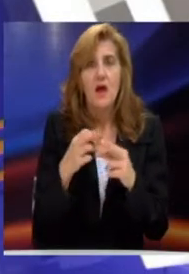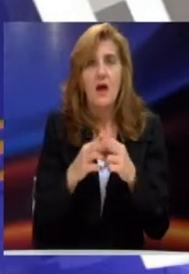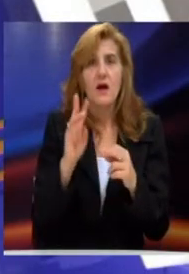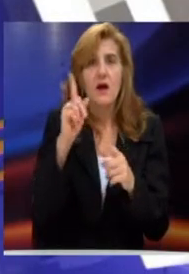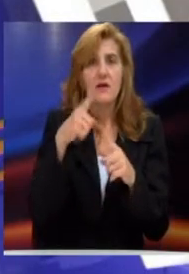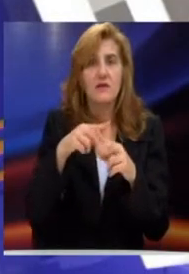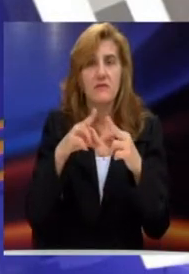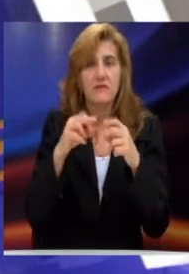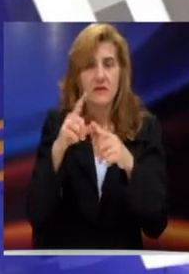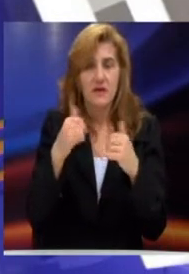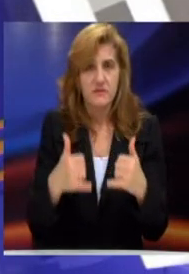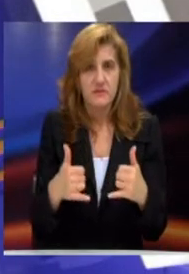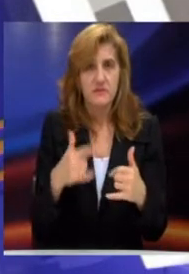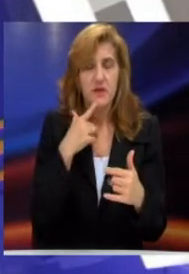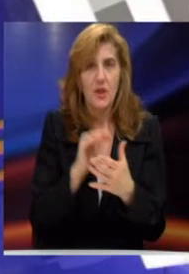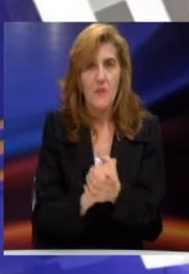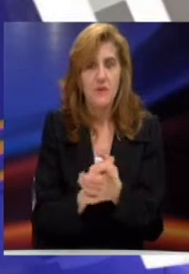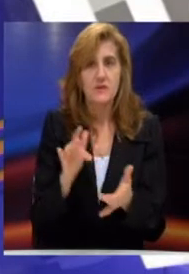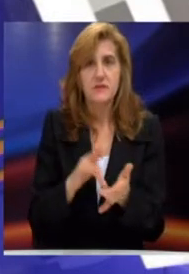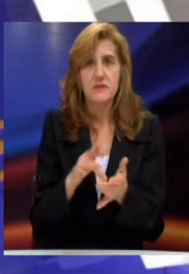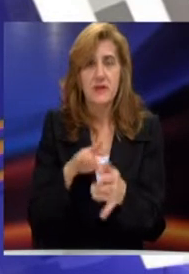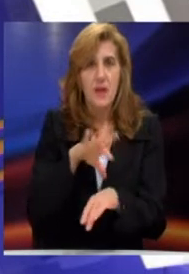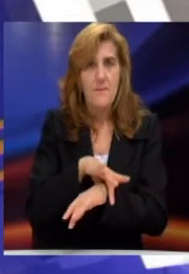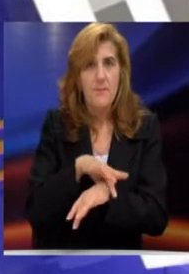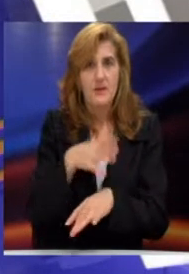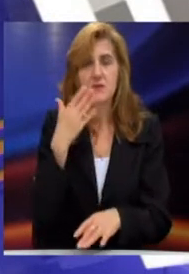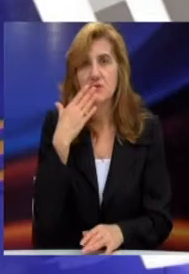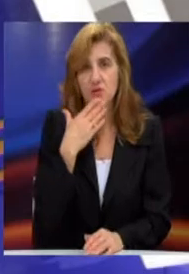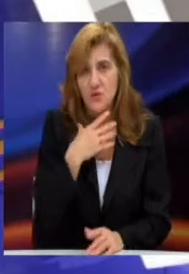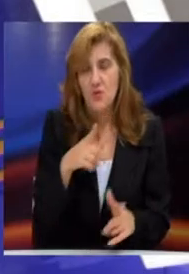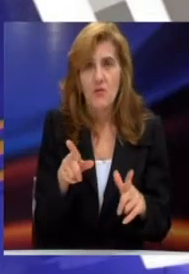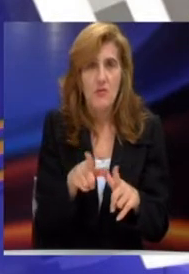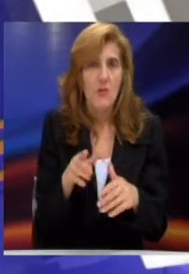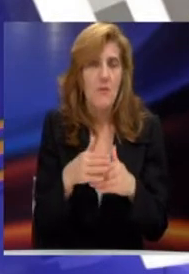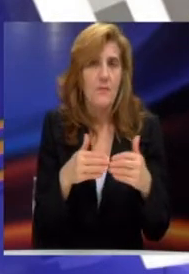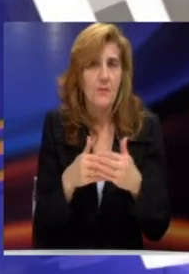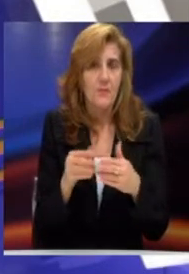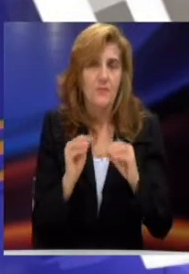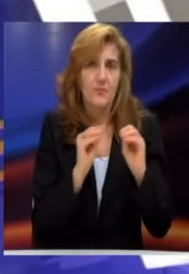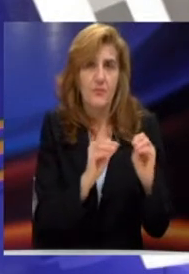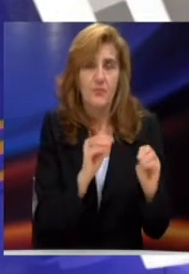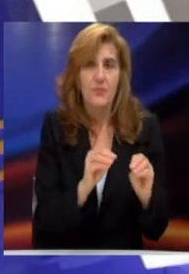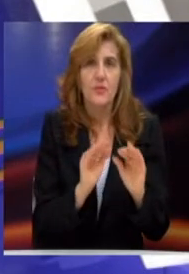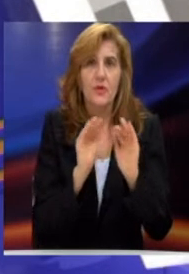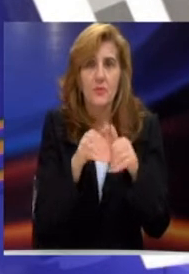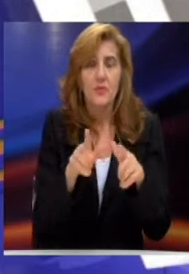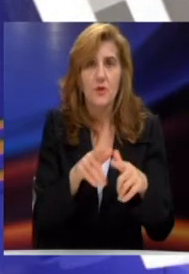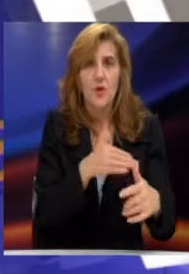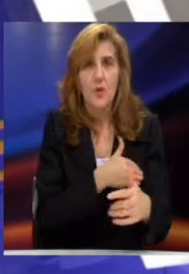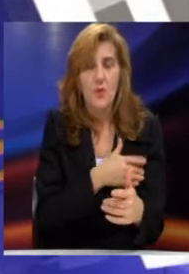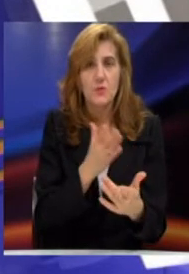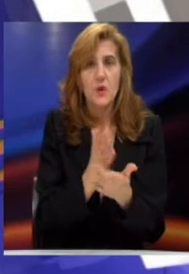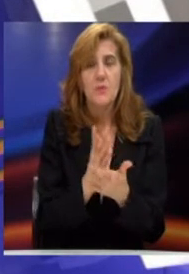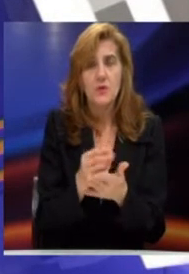potpisivanjem dokumenata danas postao i zvanični partner Srednje medicinske škole u realizaciji praktične nastave, što znači da će đaci ove